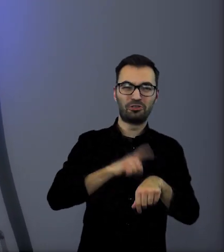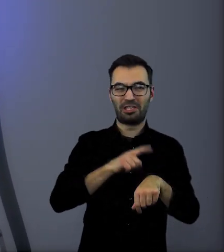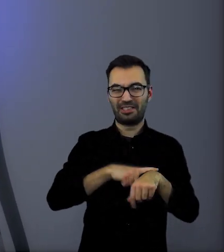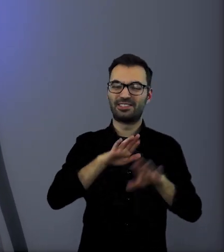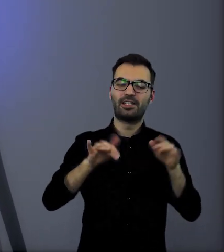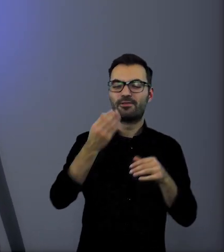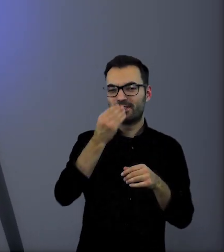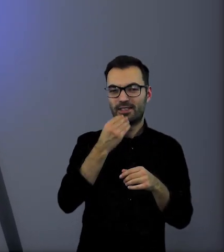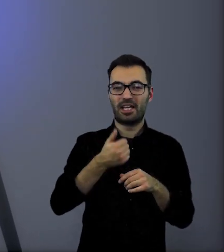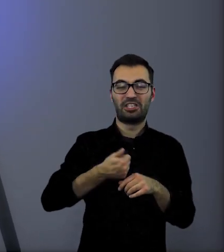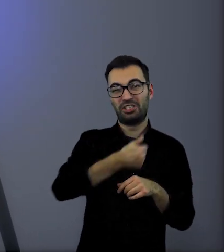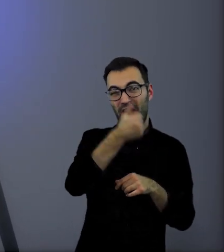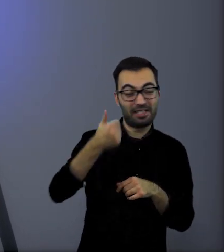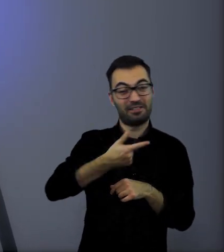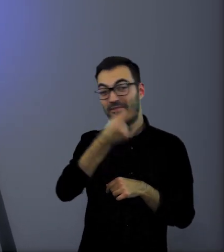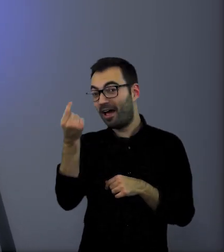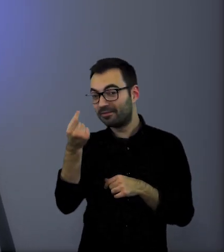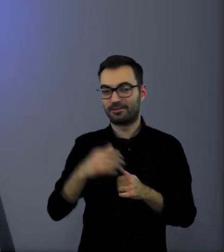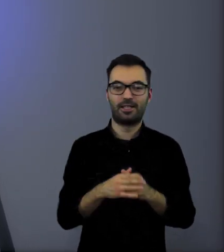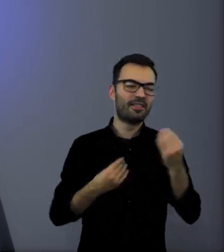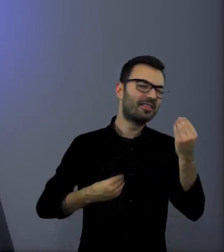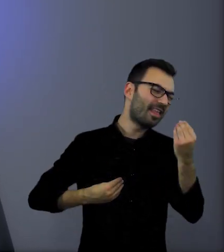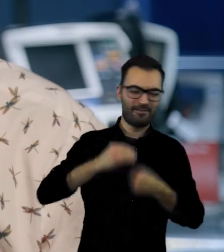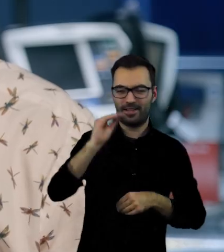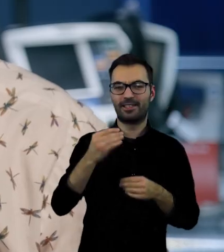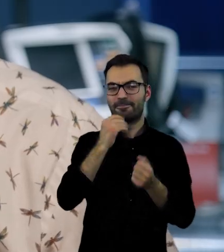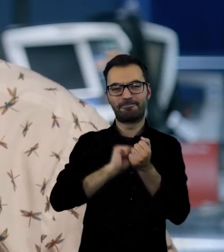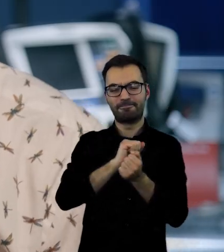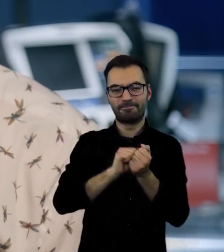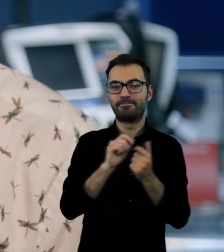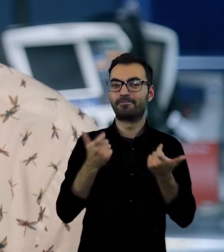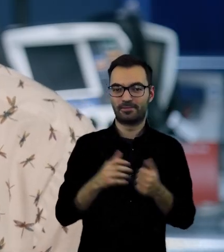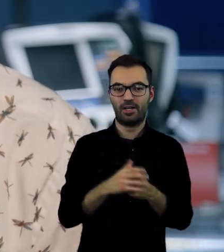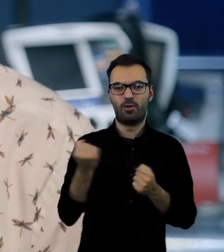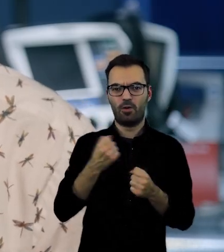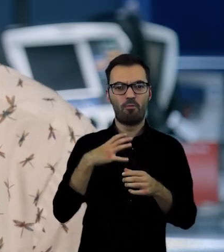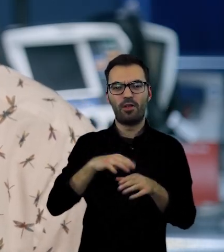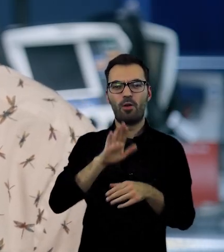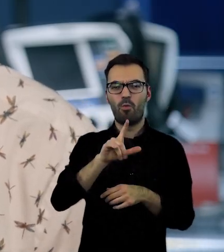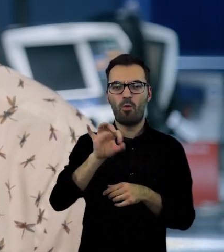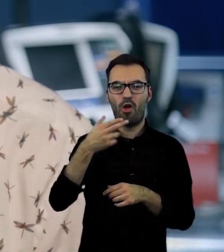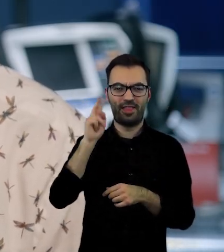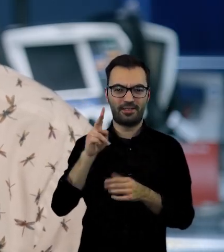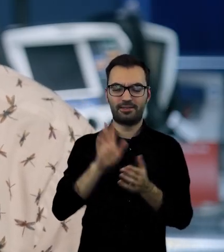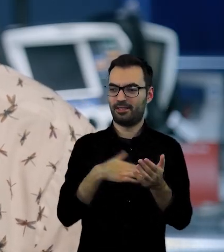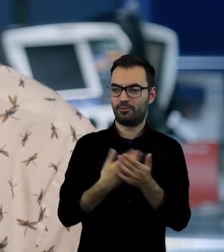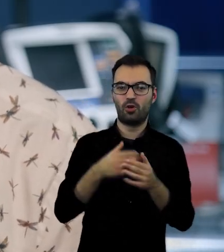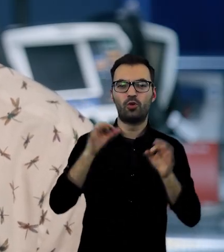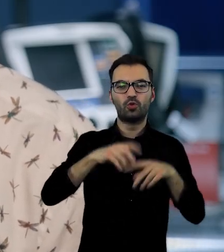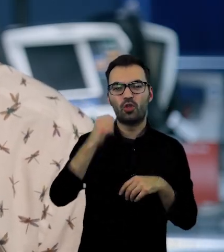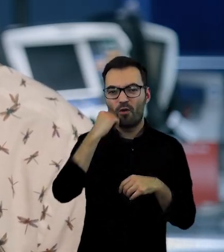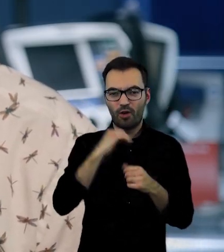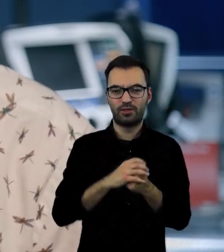odbyt. Cała droga pokarmu od jamy ustnej do drugiego końca przewodu zajmuje zależnie od diety od 1 do 2